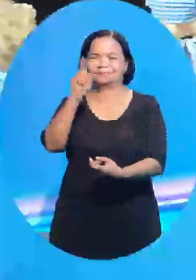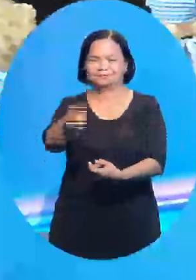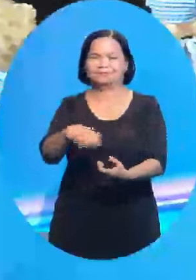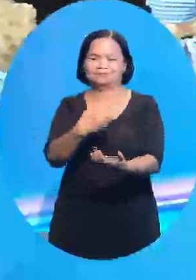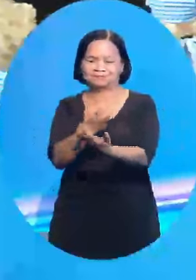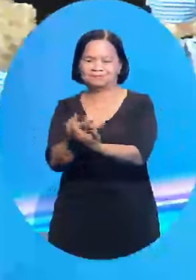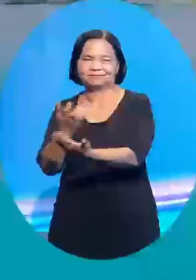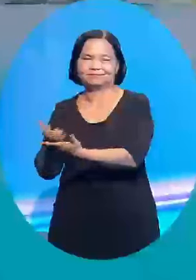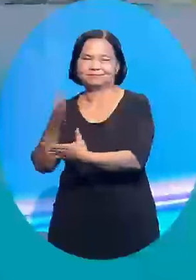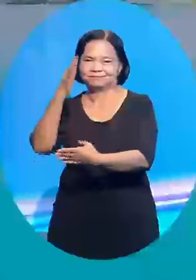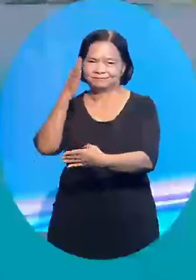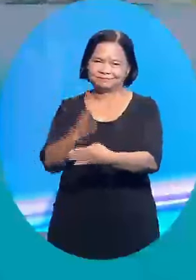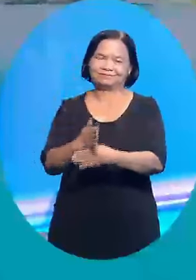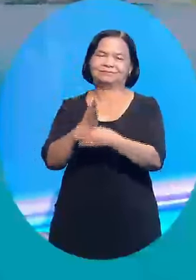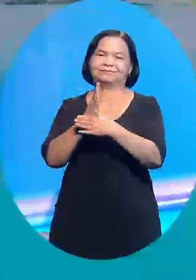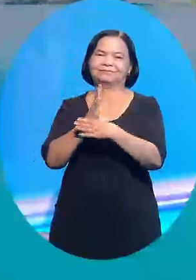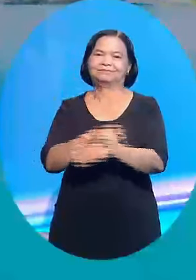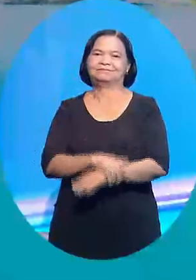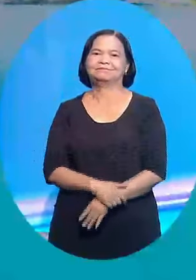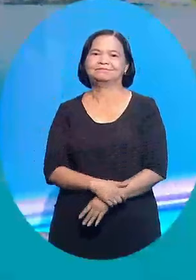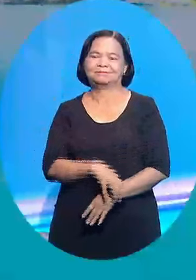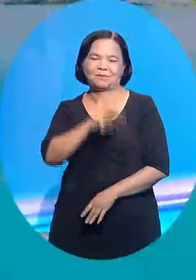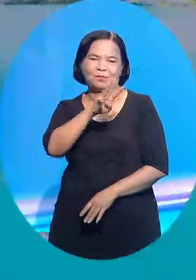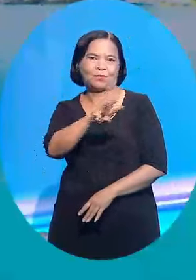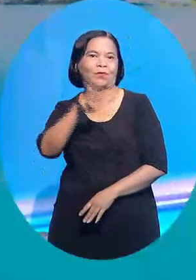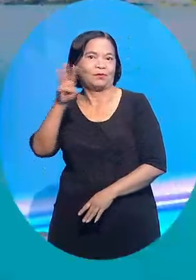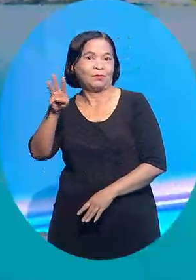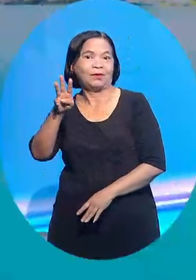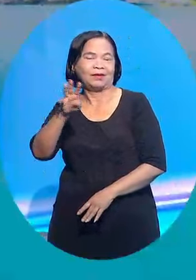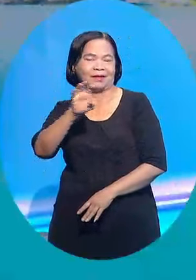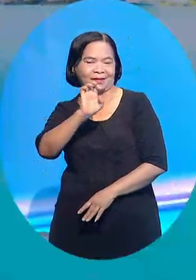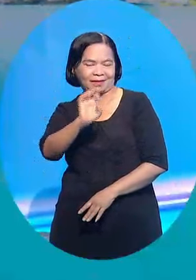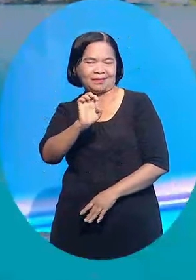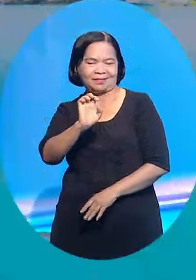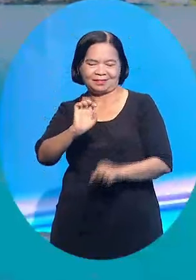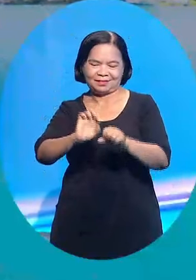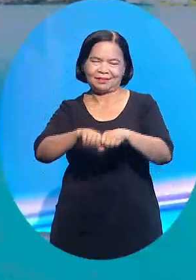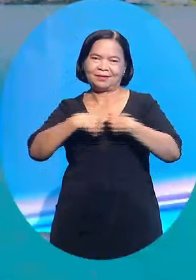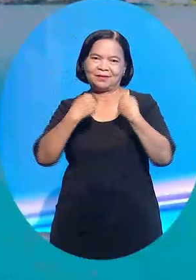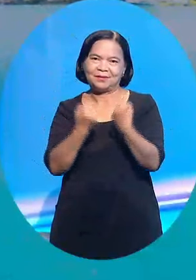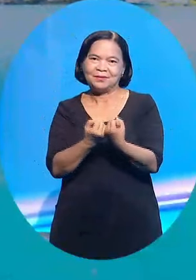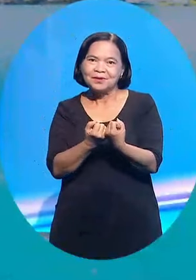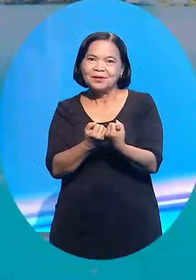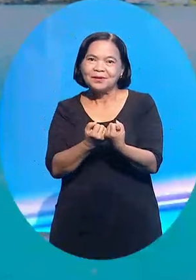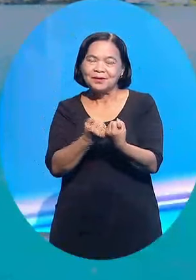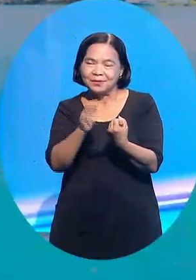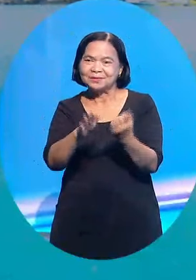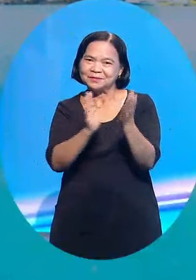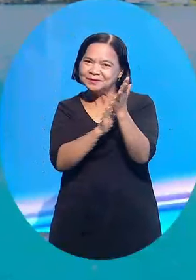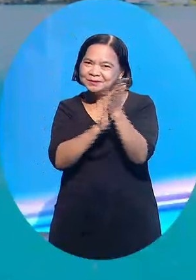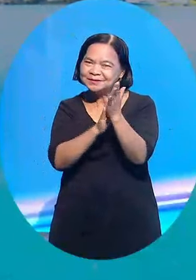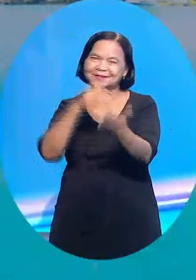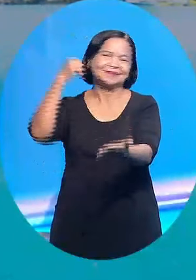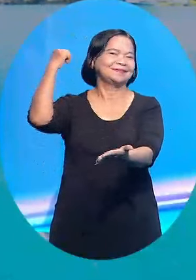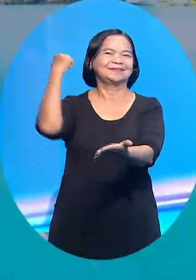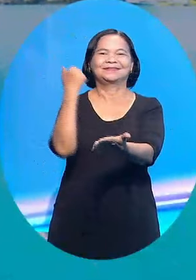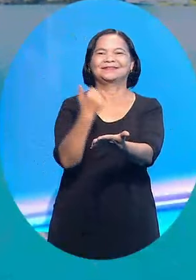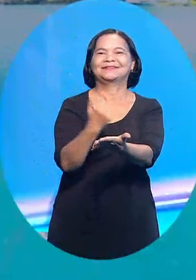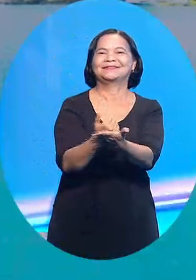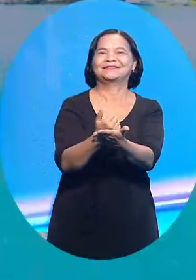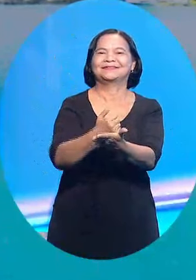hội. WeWin Education vừa tổ chức chương trình lễ vinh danh học viên xuất sắc đạt chứng nhận quốc tế Cambridge IELTS